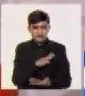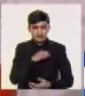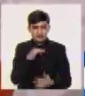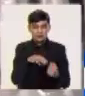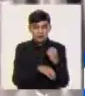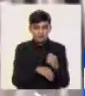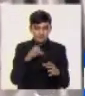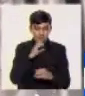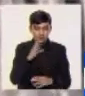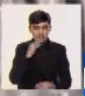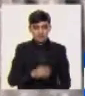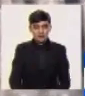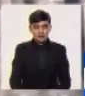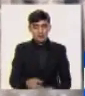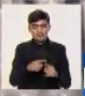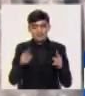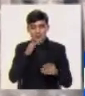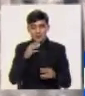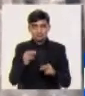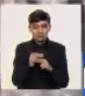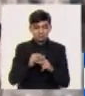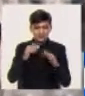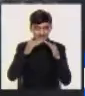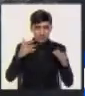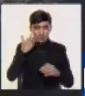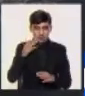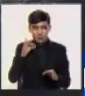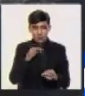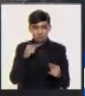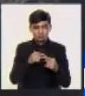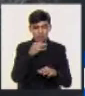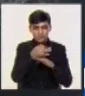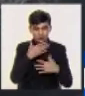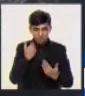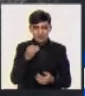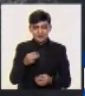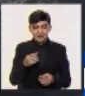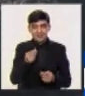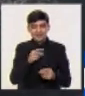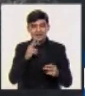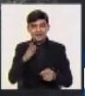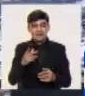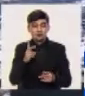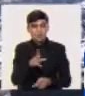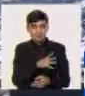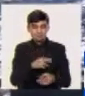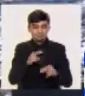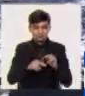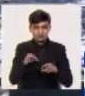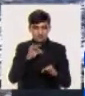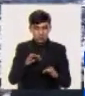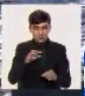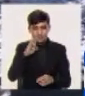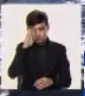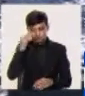Последнее вынесут. Конкретные сроки, когда крышу починят, в акимате не называют, да и средств на дома, где квартиры принадлежат собственникам, в